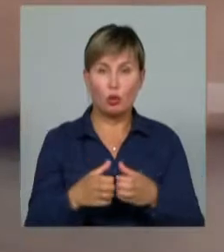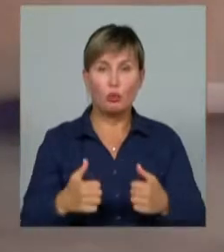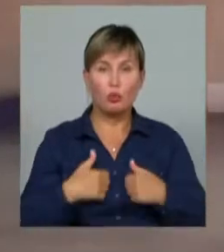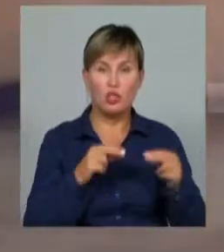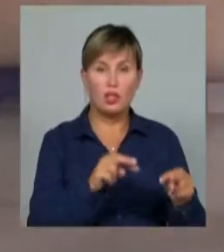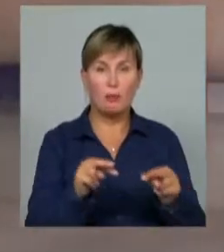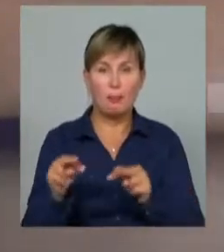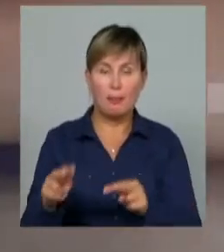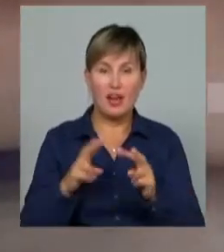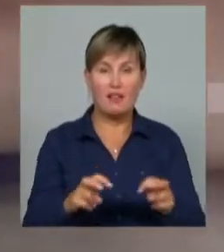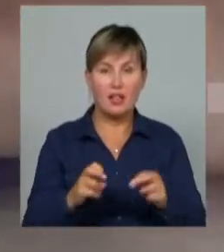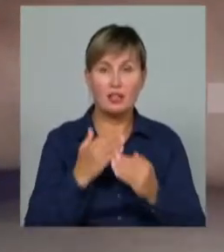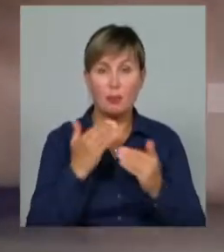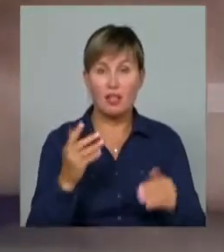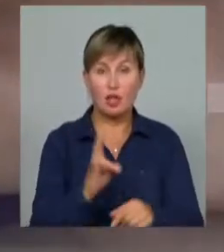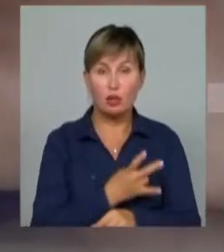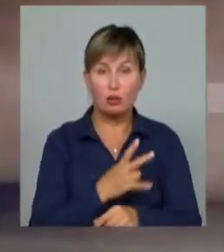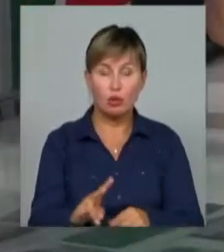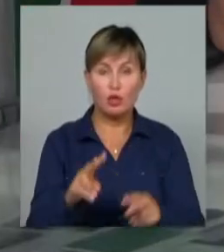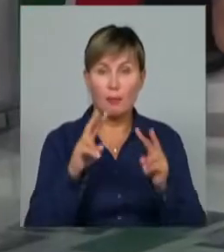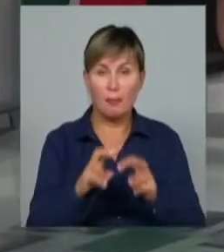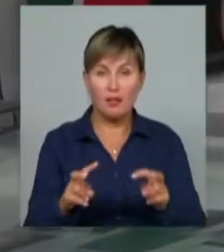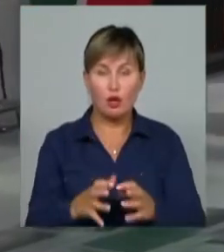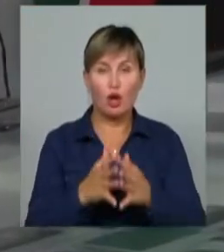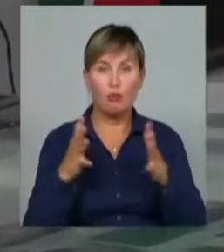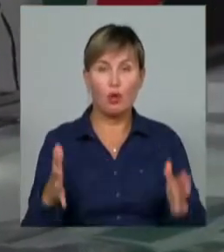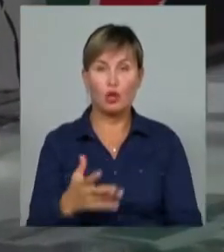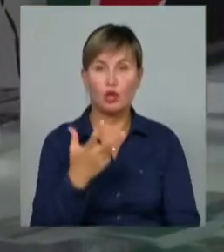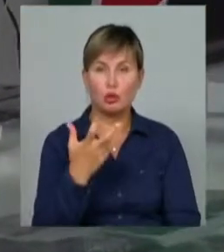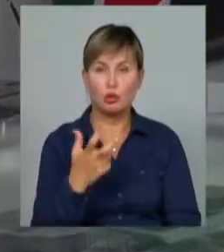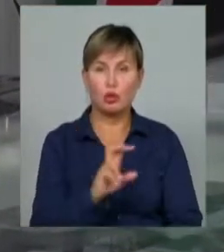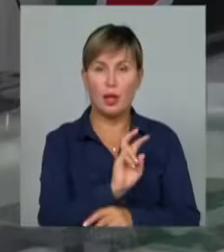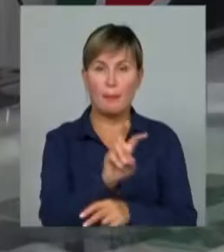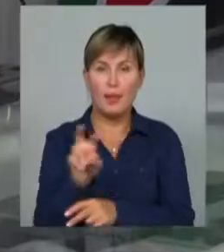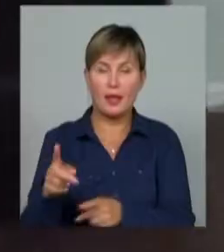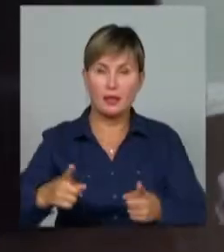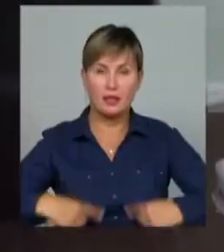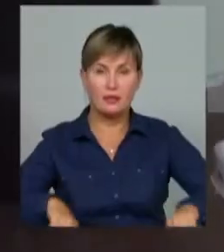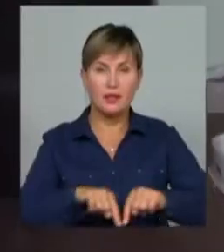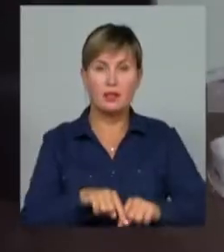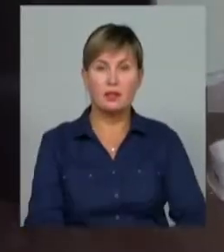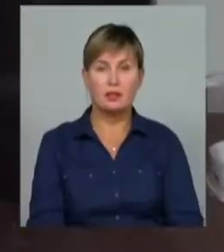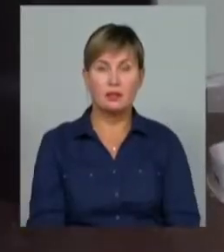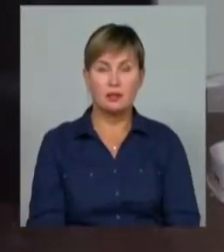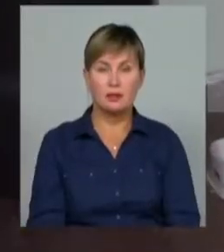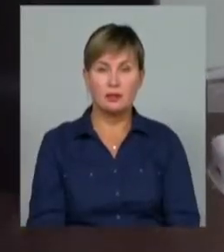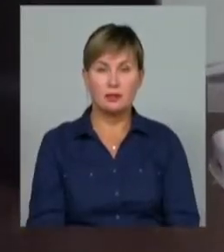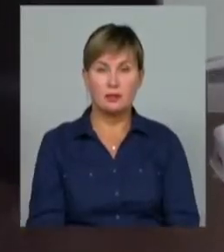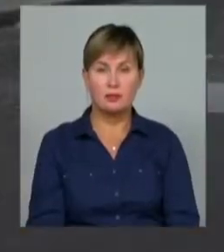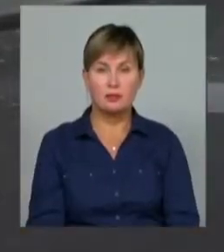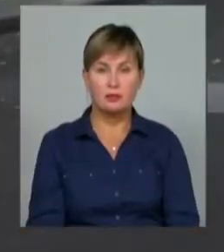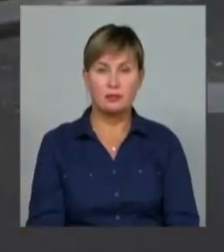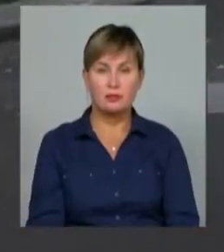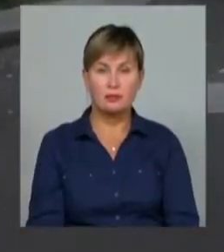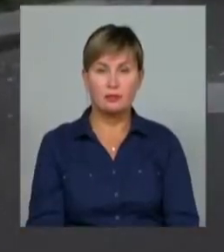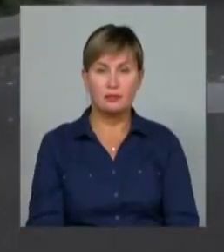усилили проверки. Только за последнюю ночь они проинспектировали больше 300 объектов. Дамир Анитов, Мерей Канапьянов, Елкунжан